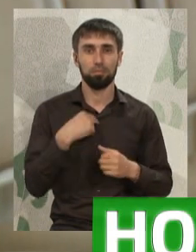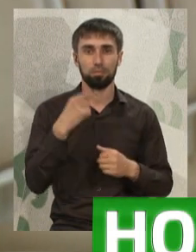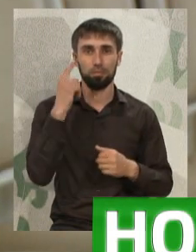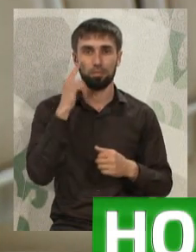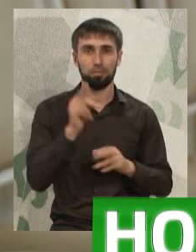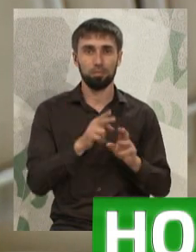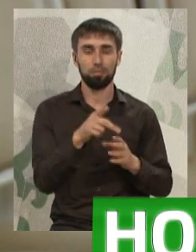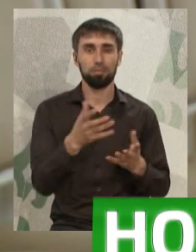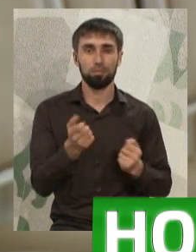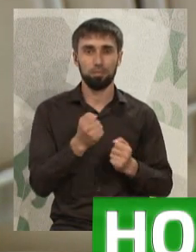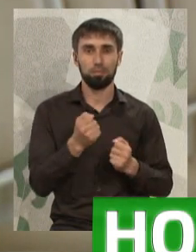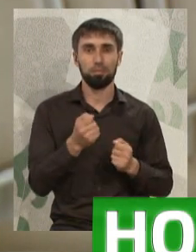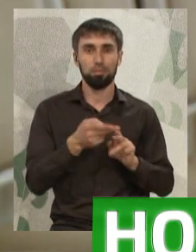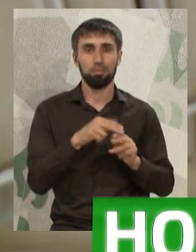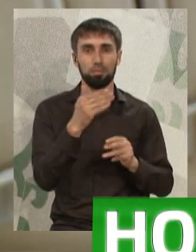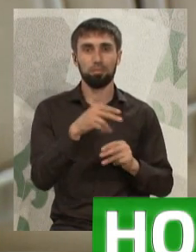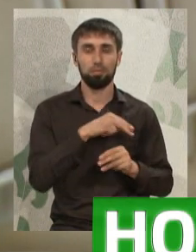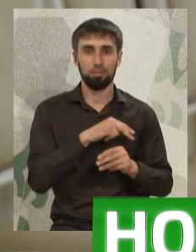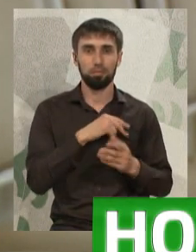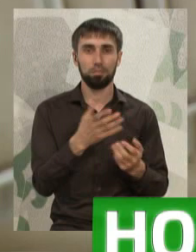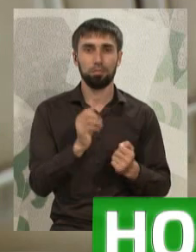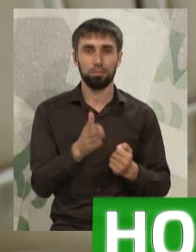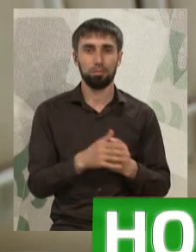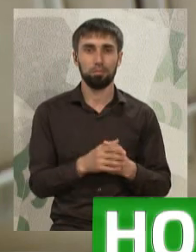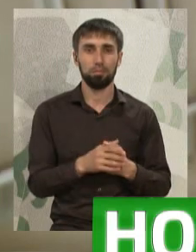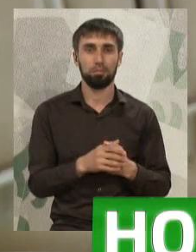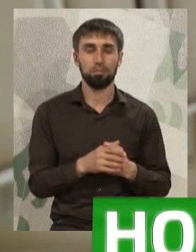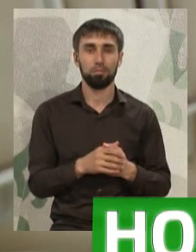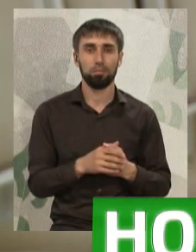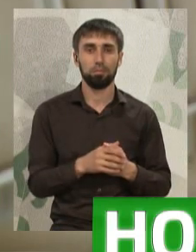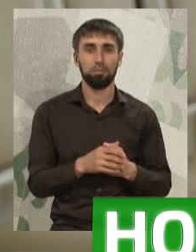вы получите заслуженные свои награды и получите заслуженные свои поздравления.